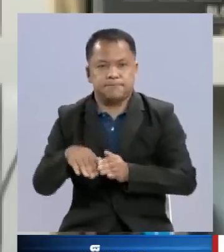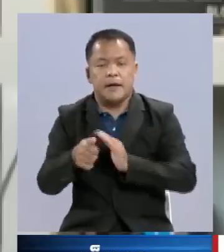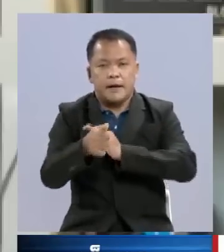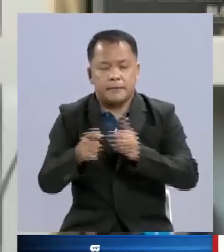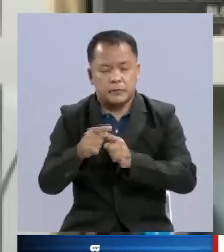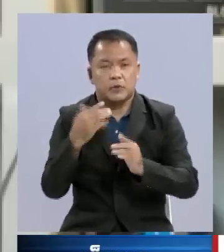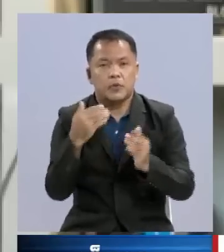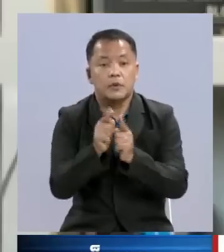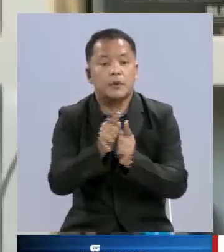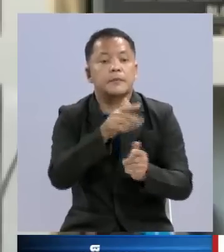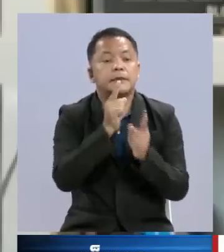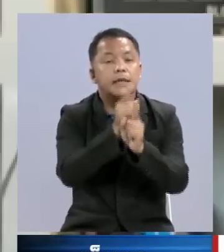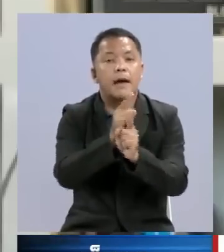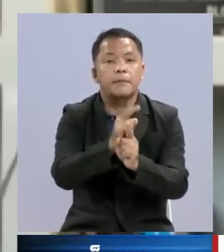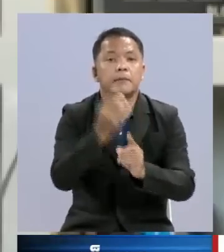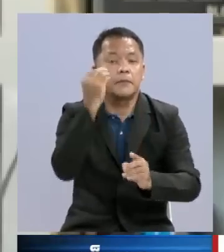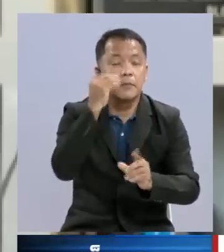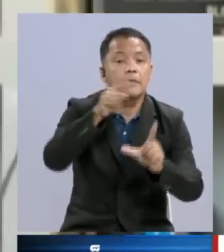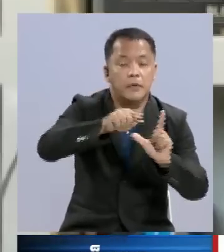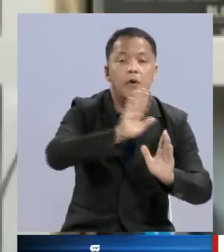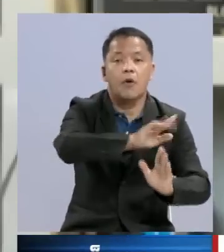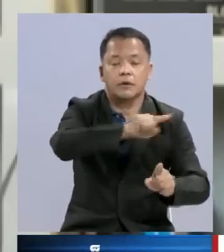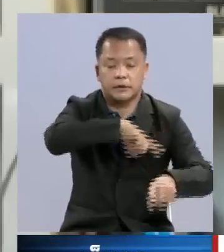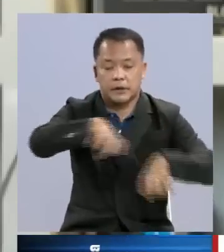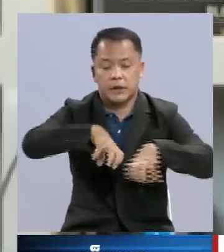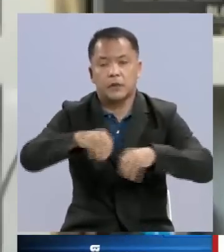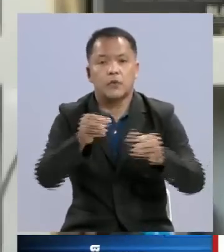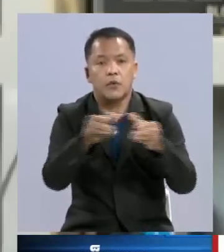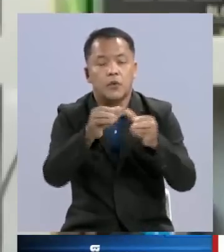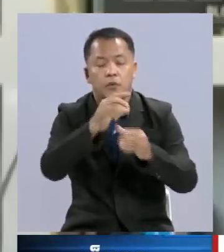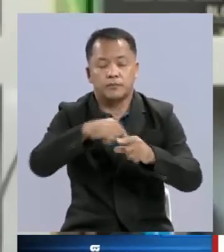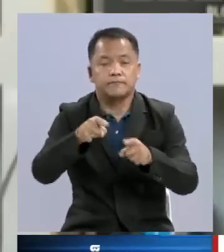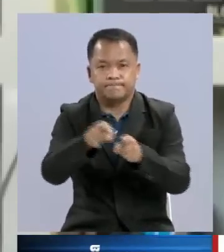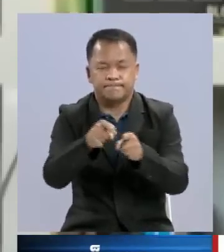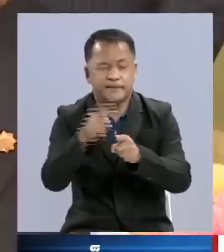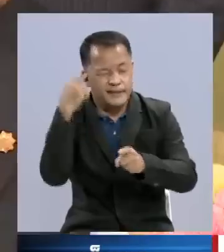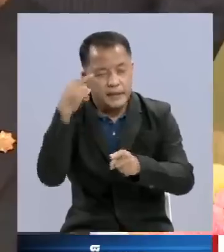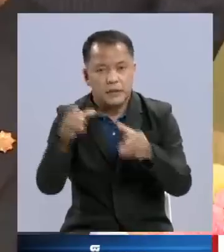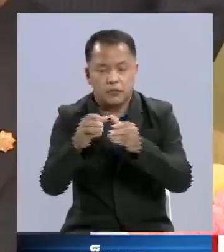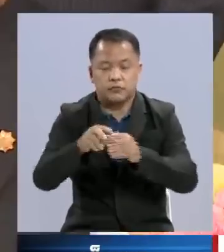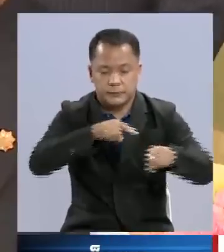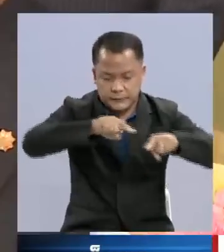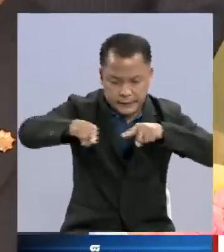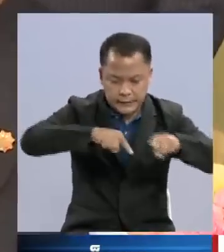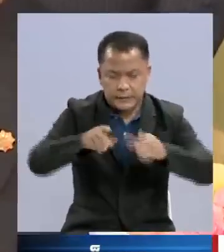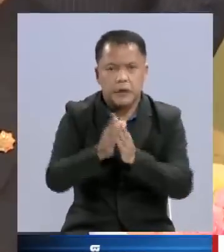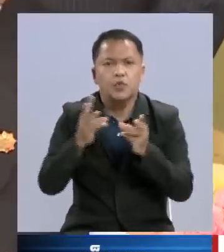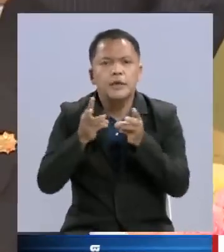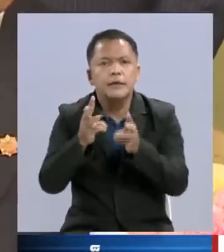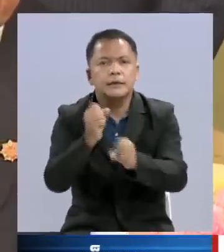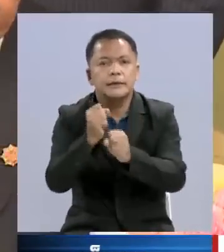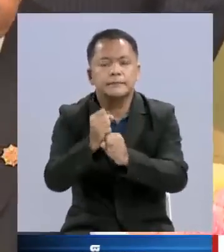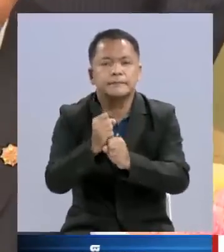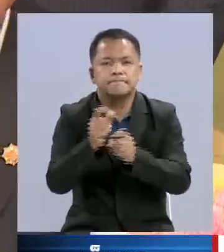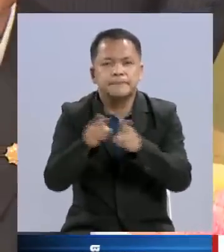มหน้าฉากเล่นตามบทของพิธาก้าวไกลเพื่อไม่ให้เพลียงพล้ำจนเสียแต้มเสียการคอนโทรลเดินเกมแบบซ่อน